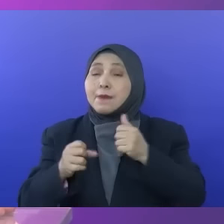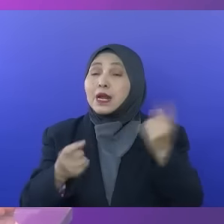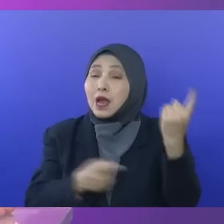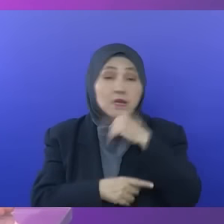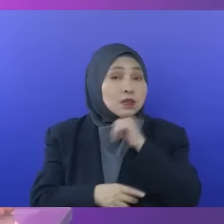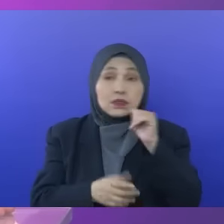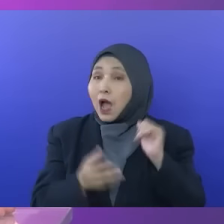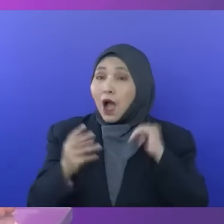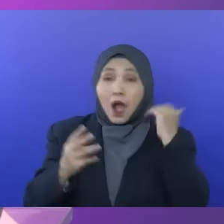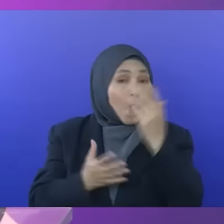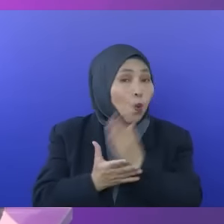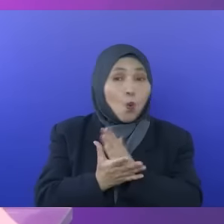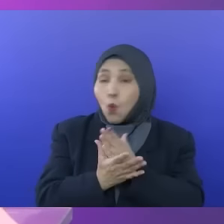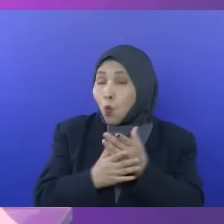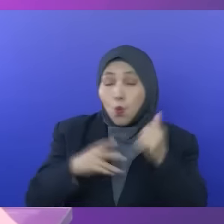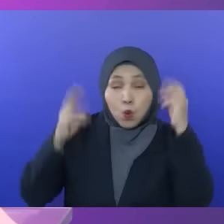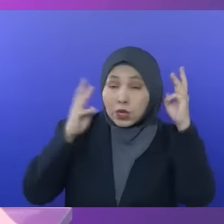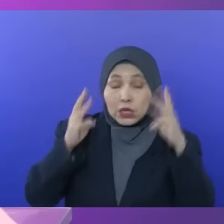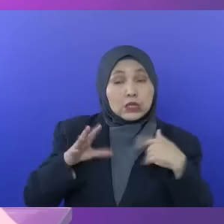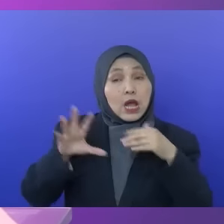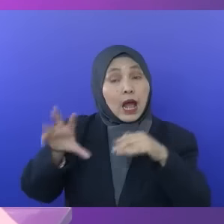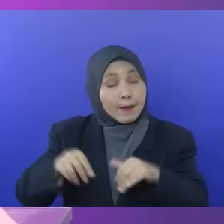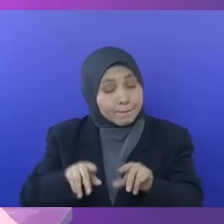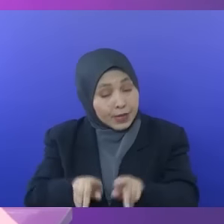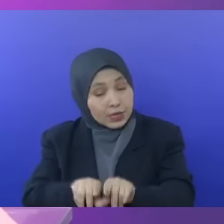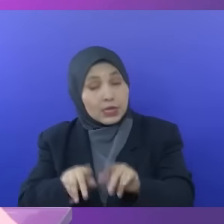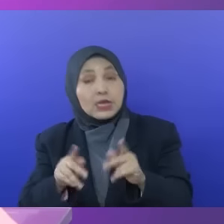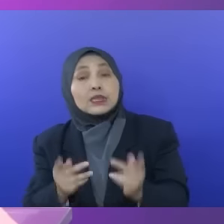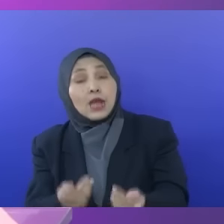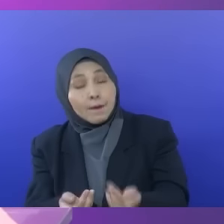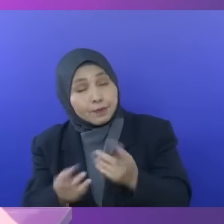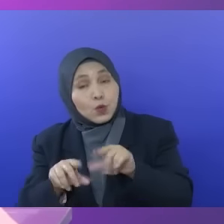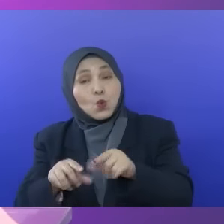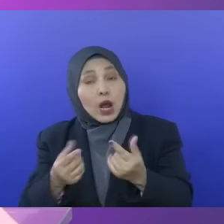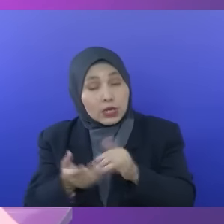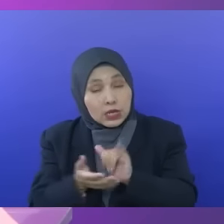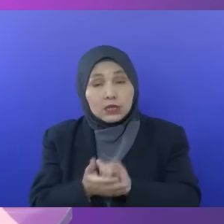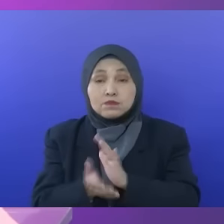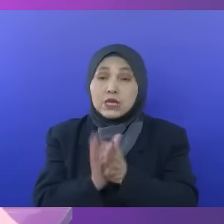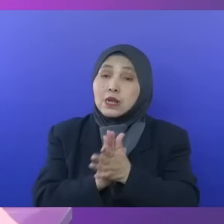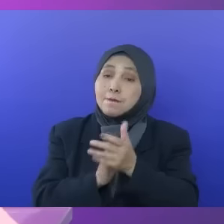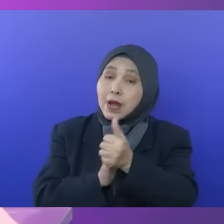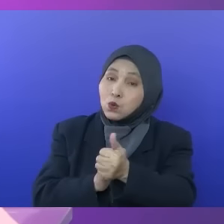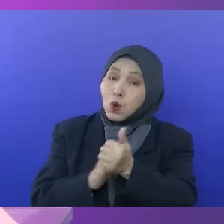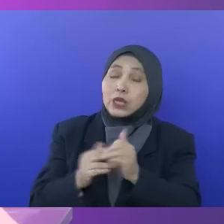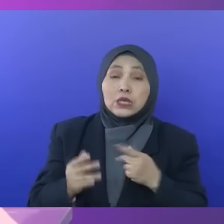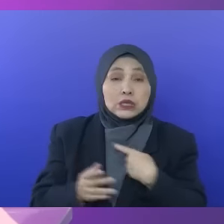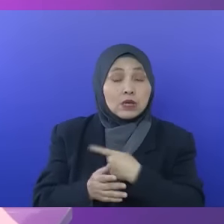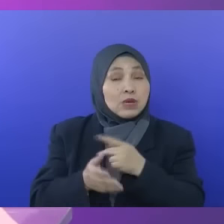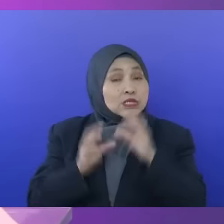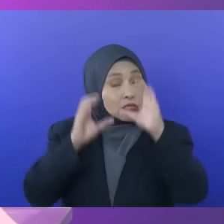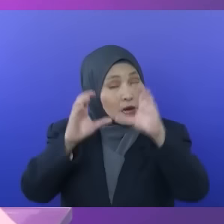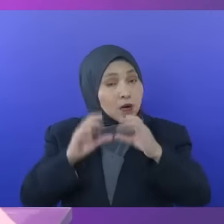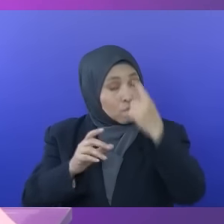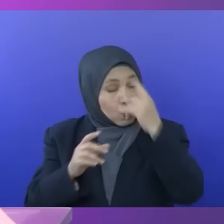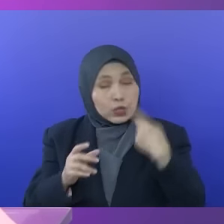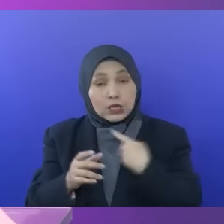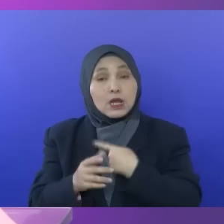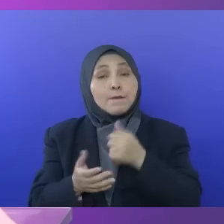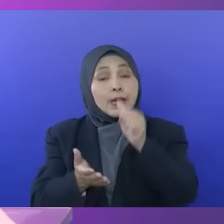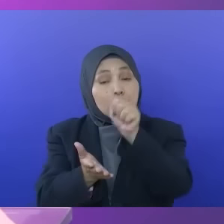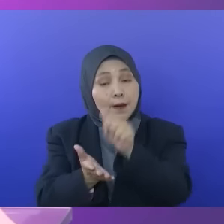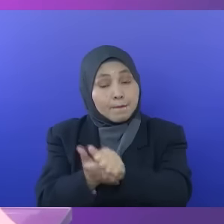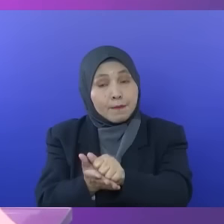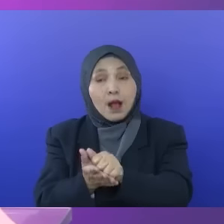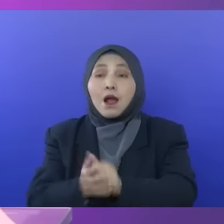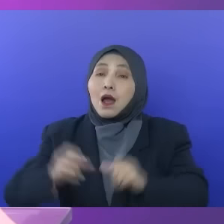kita mengambil Alkitab ini Sebagai panduan Ini adalah cara untuk kita menempah ya Rahmat